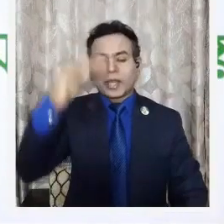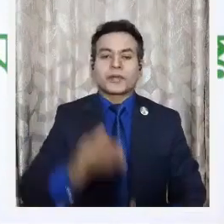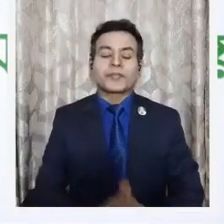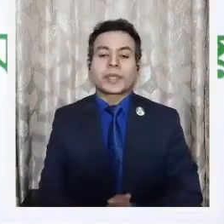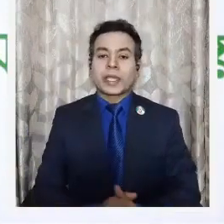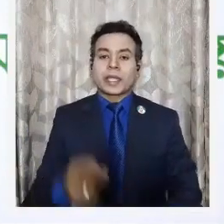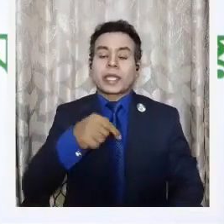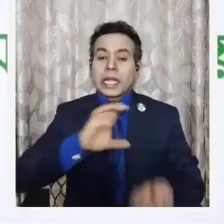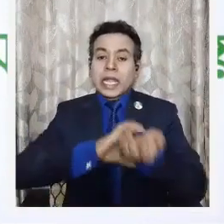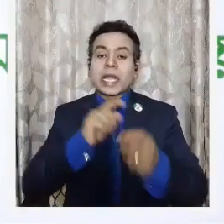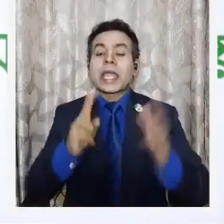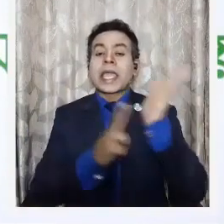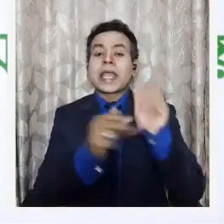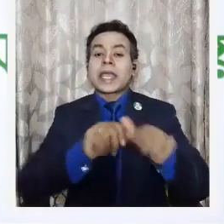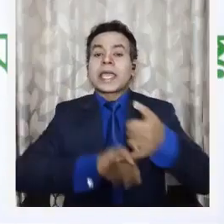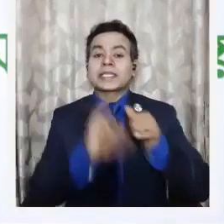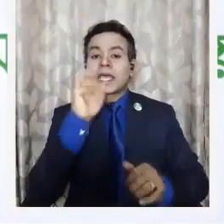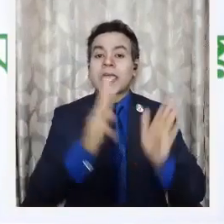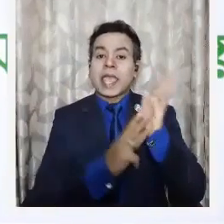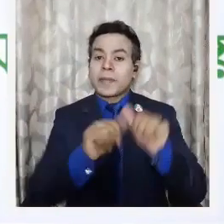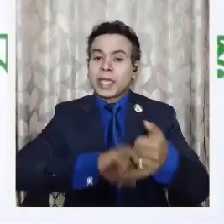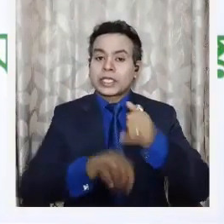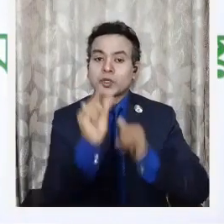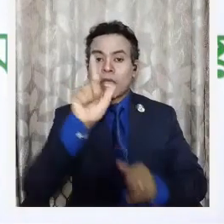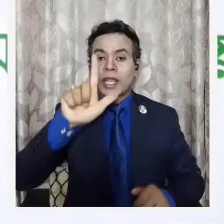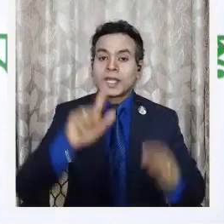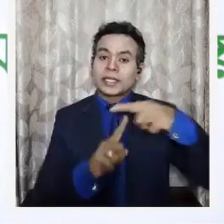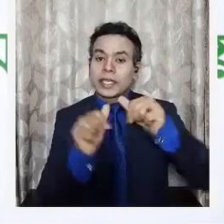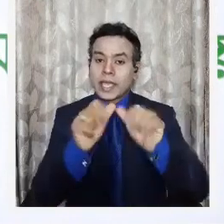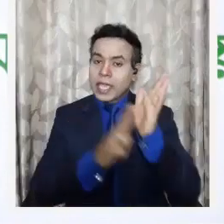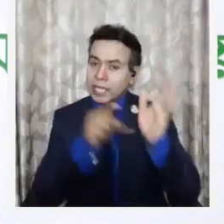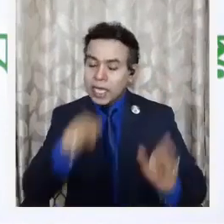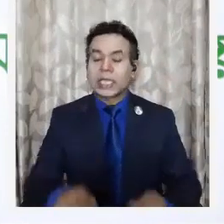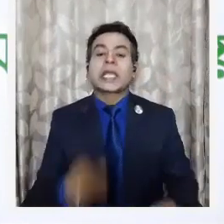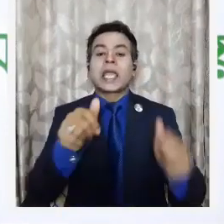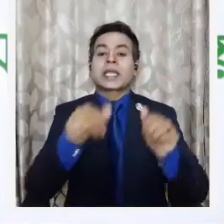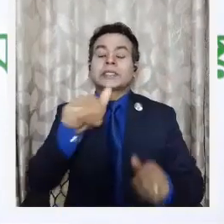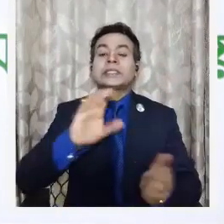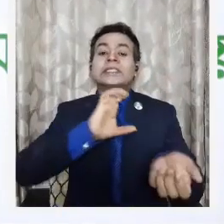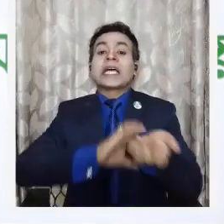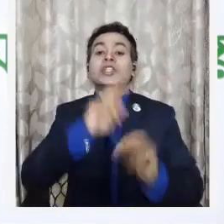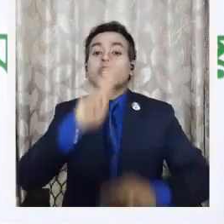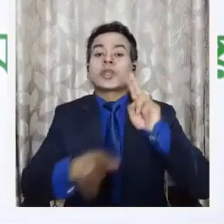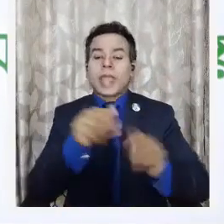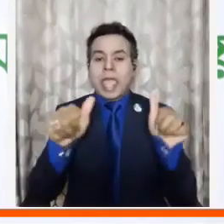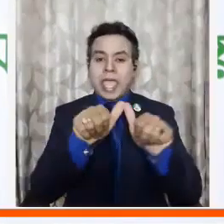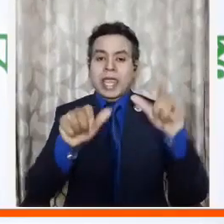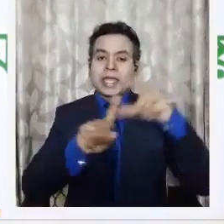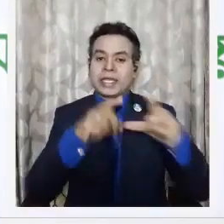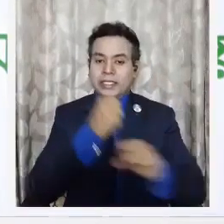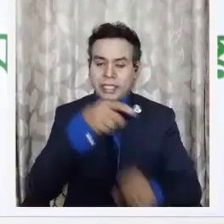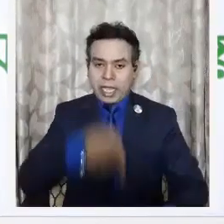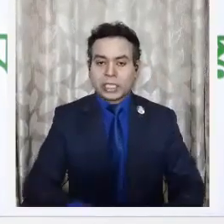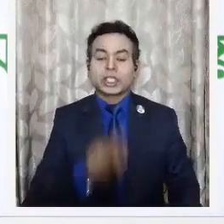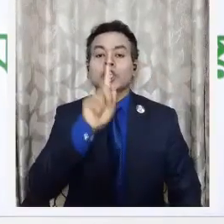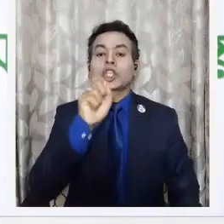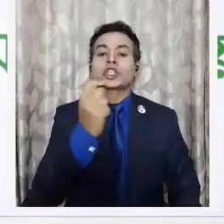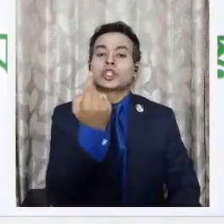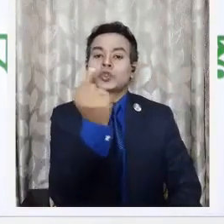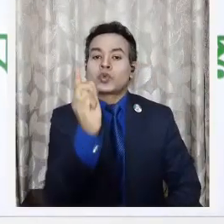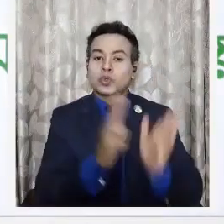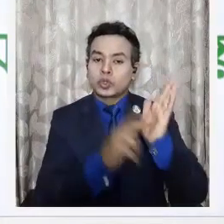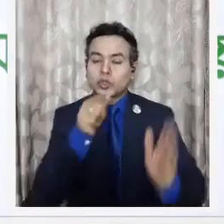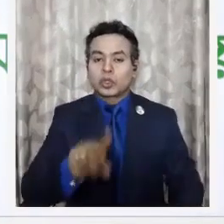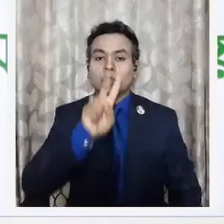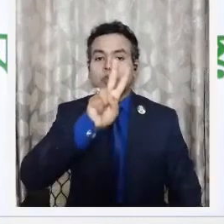এবং বাংলাদেশি প্রবাসী ভাই ও বোনেরা যে যেখানে আছেন, আসসালামু আলাইকুম। আমি অধ্যাপক ডাক্তার নাসিমা সুলতানা, অতিরিক্ত মহাপরিচালক প্রশাসন স্বাস্থ্য